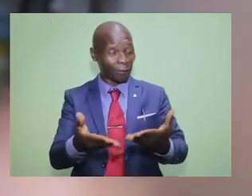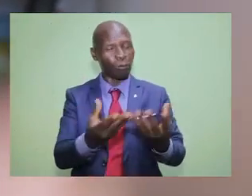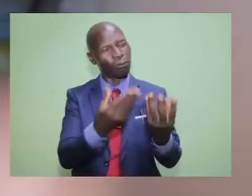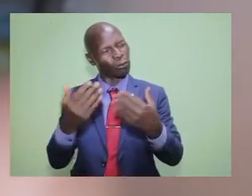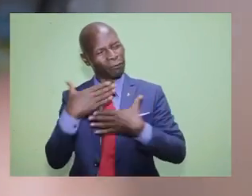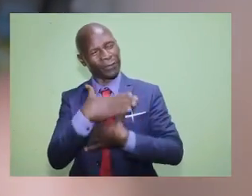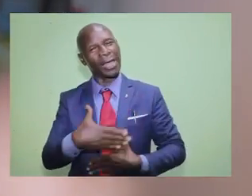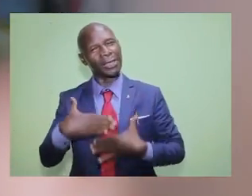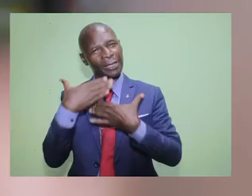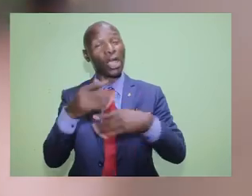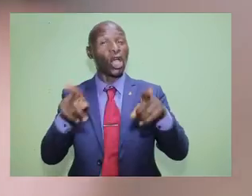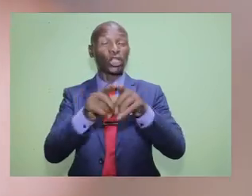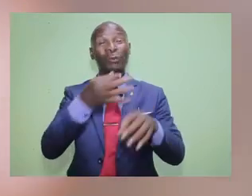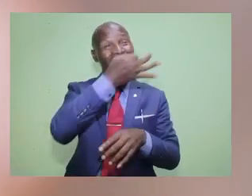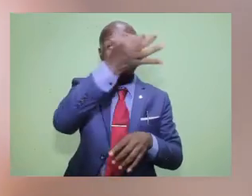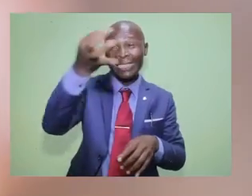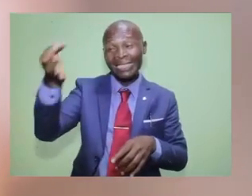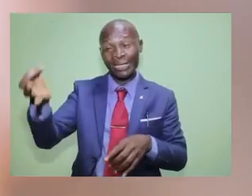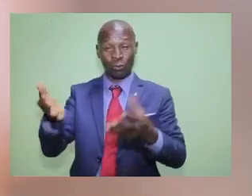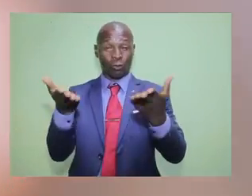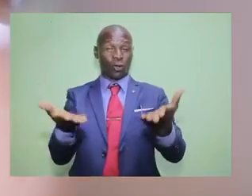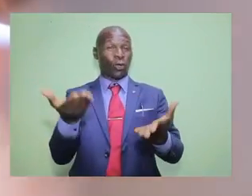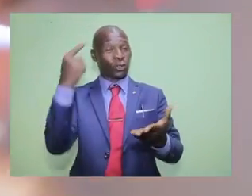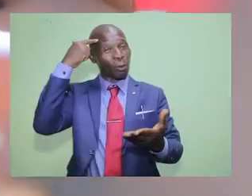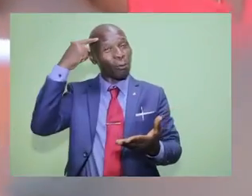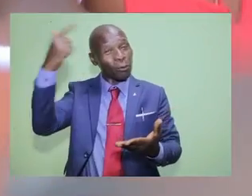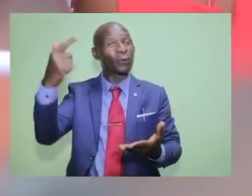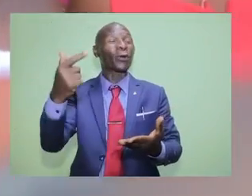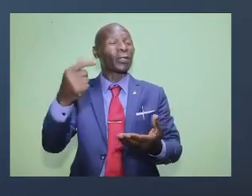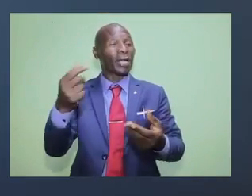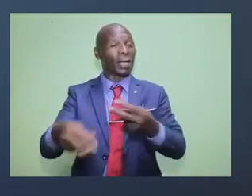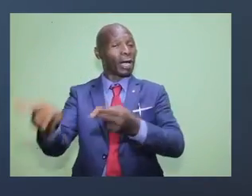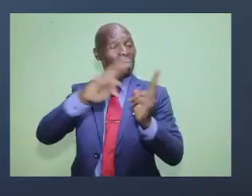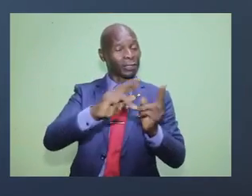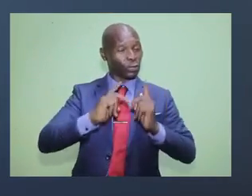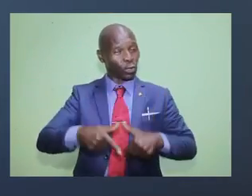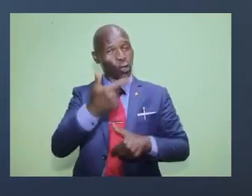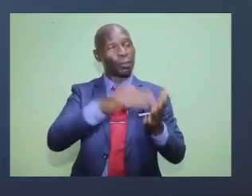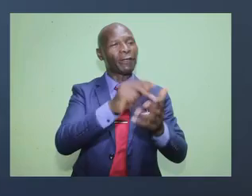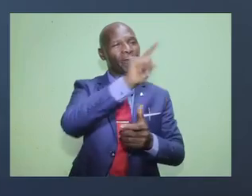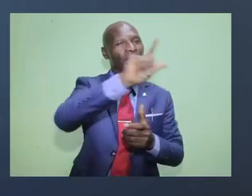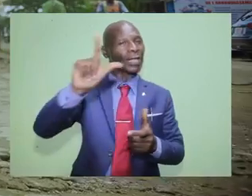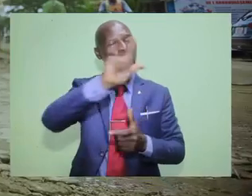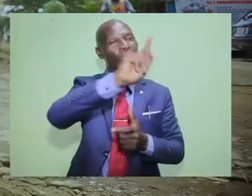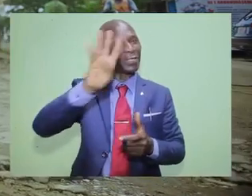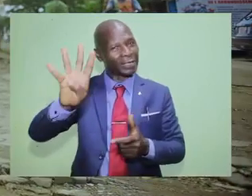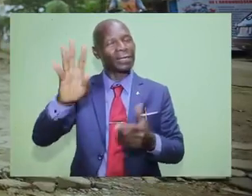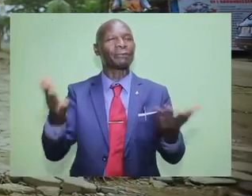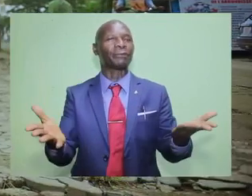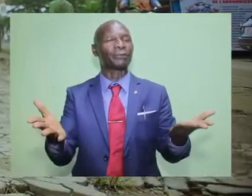C'est avec beaucoup de plaisir et de fierté que je m'adresse à vous en cette occasion mémorable qu'est la rentrée scolaire 2024-2025.